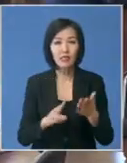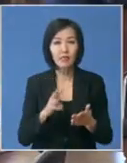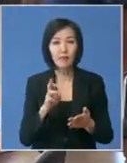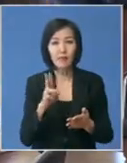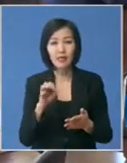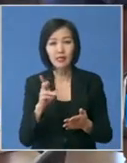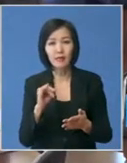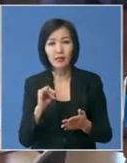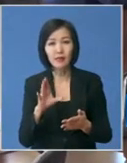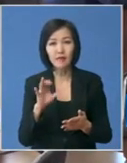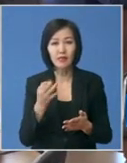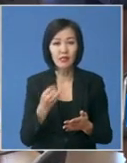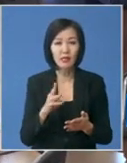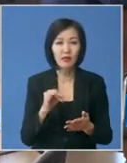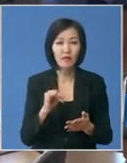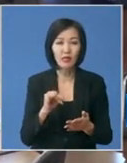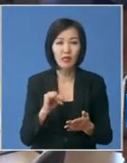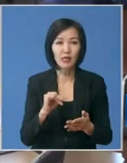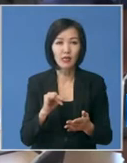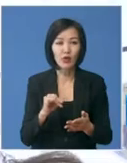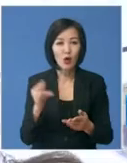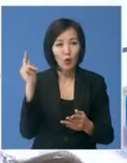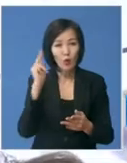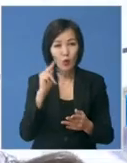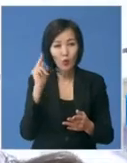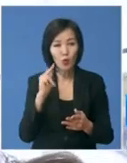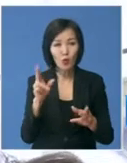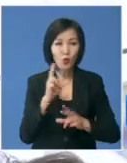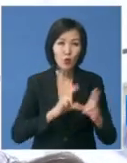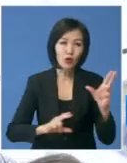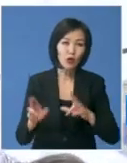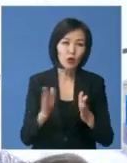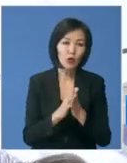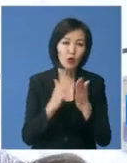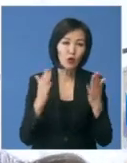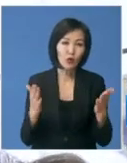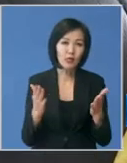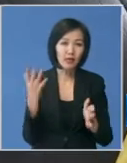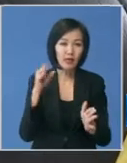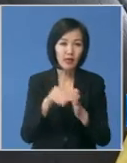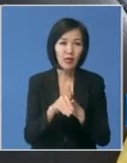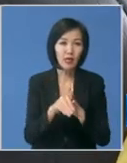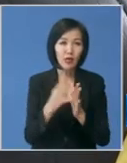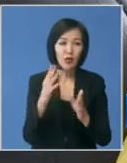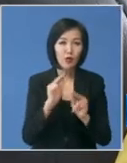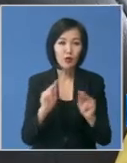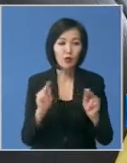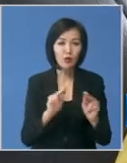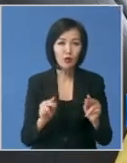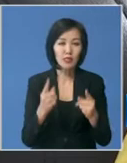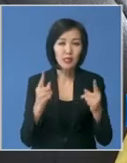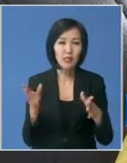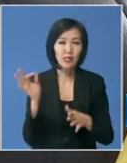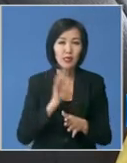Сабыргүл Сейітованың есімі оқу орнының құрмет кітабына енді. Тағы 6 мұғалім Ілияс Жансүгіров атындағы және 4 ұстаз университетке сіңірген ерен еңбегі